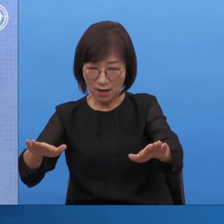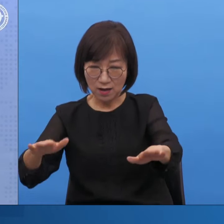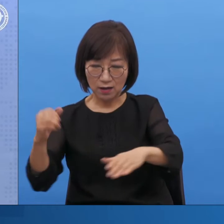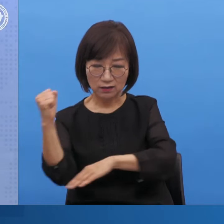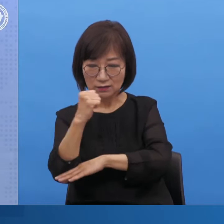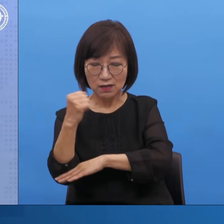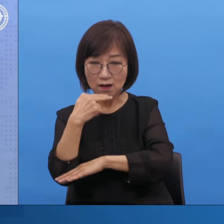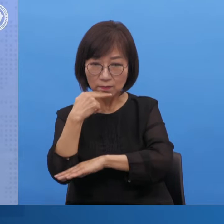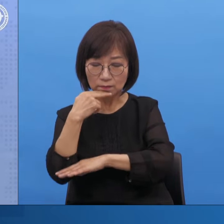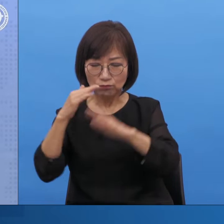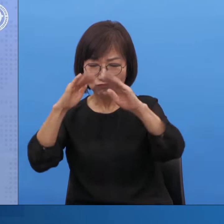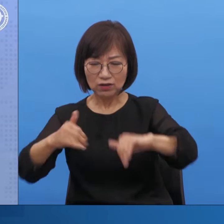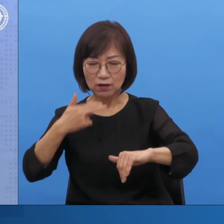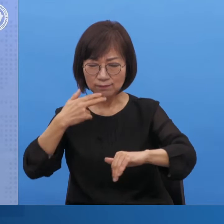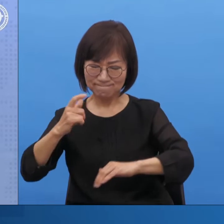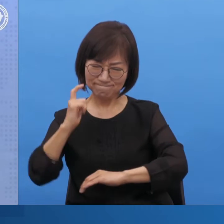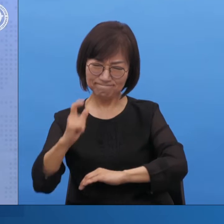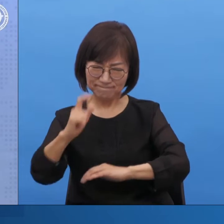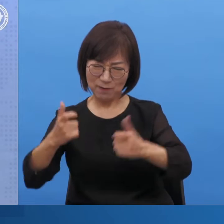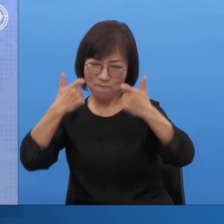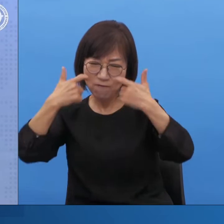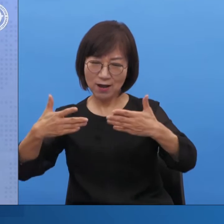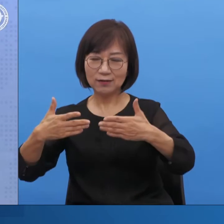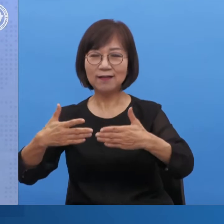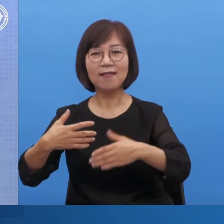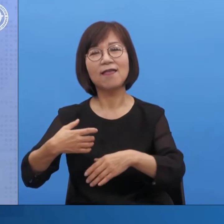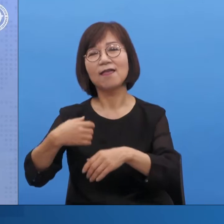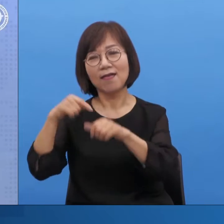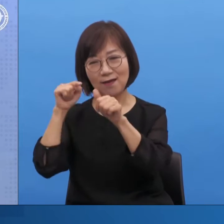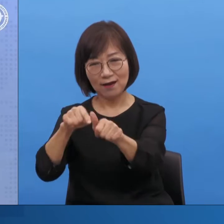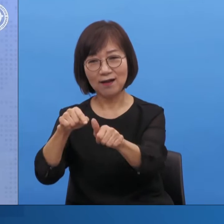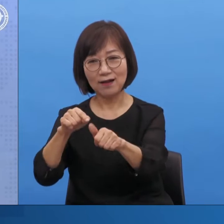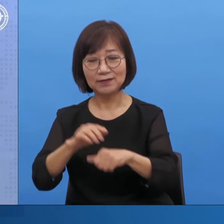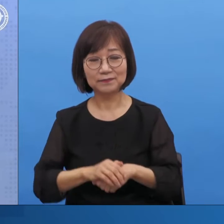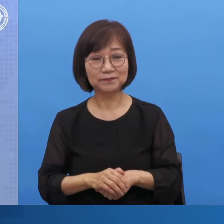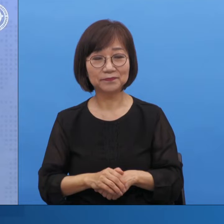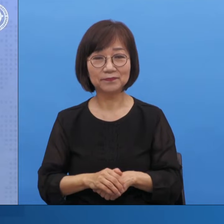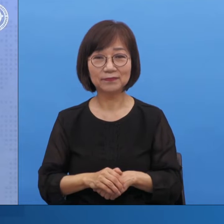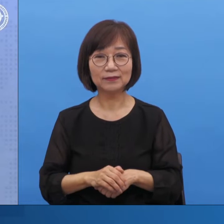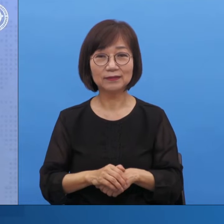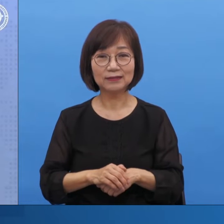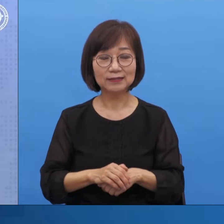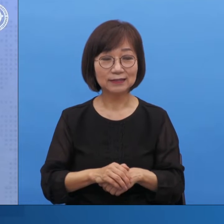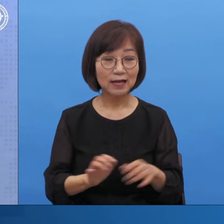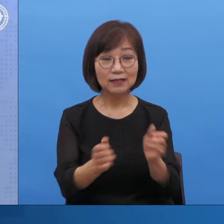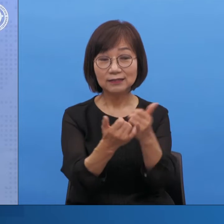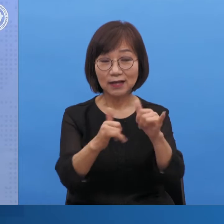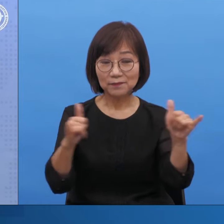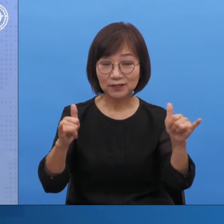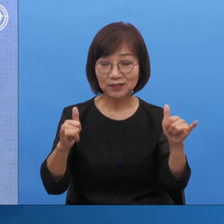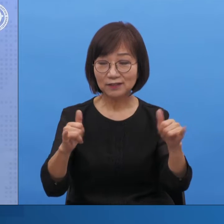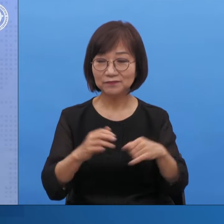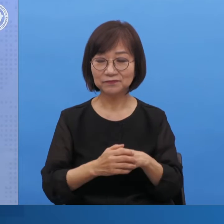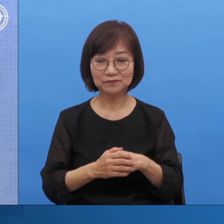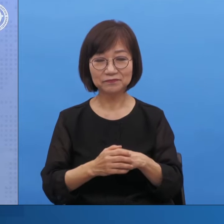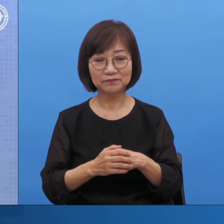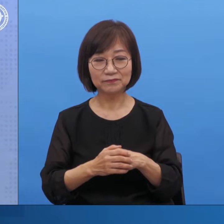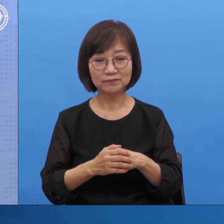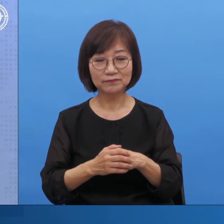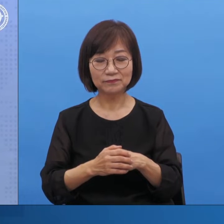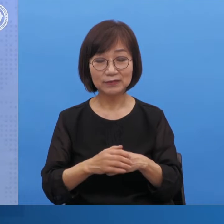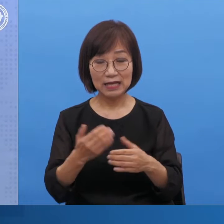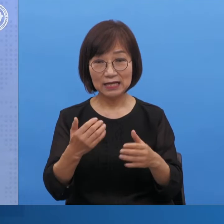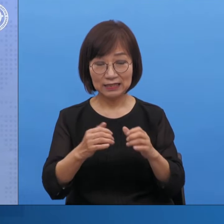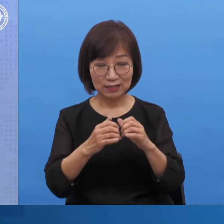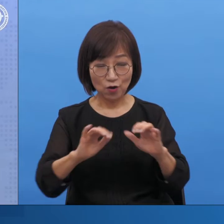not bring. 사람들이 모르고 버렸는데 그 돌이 건축자들이 버린 돌이